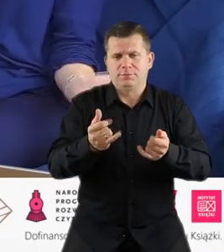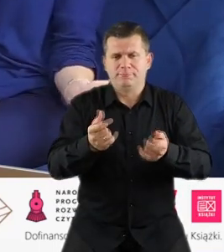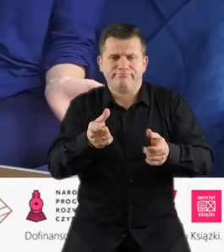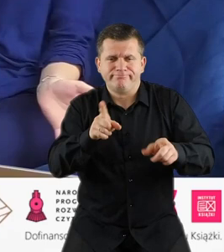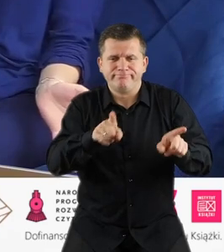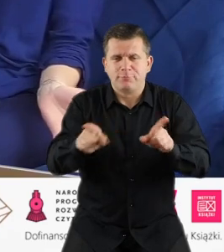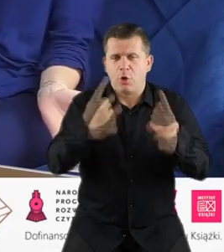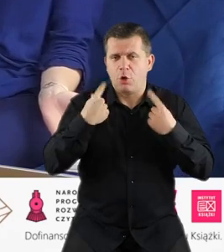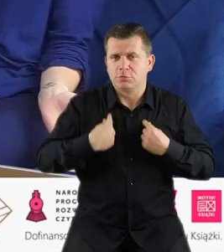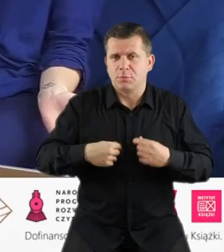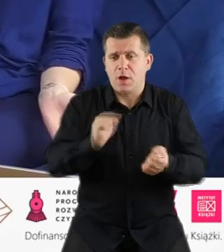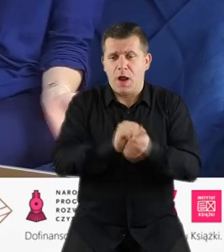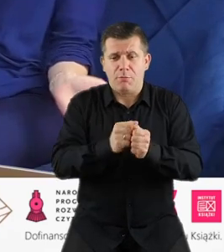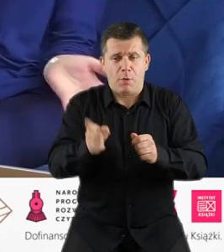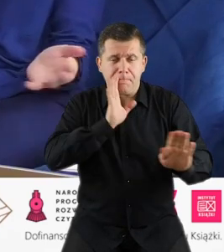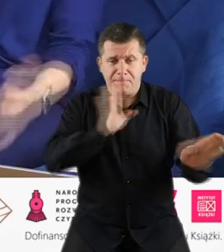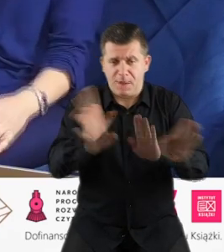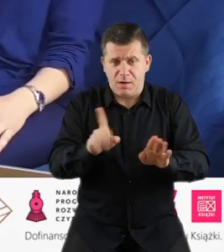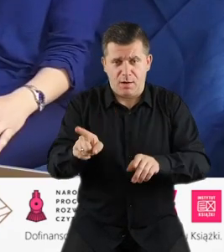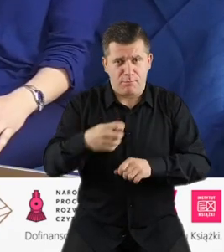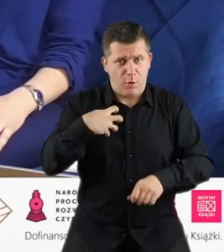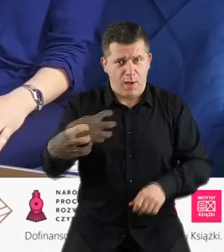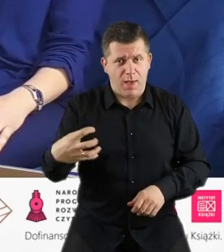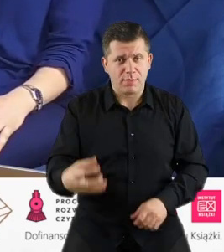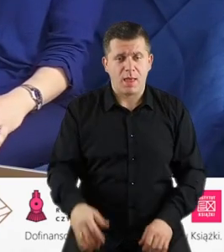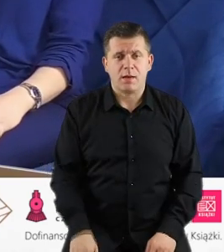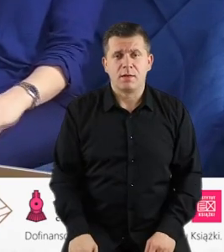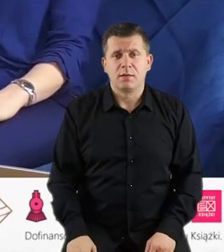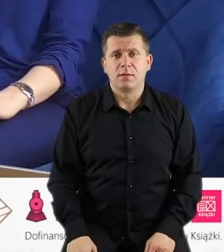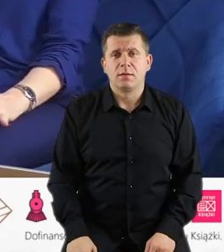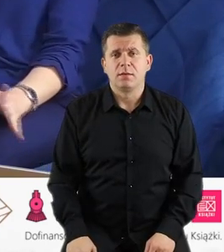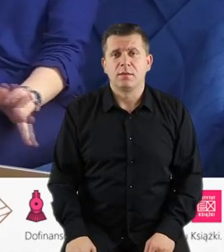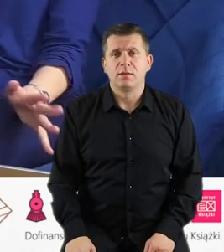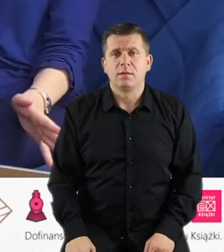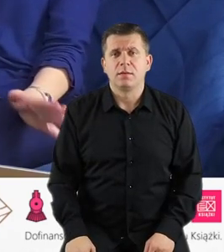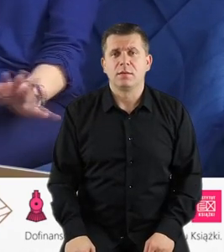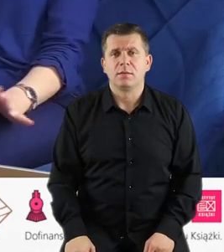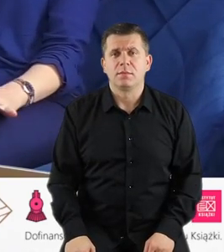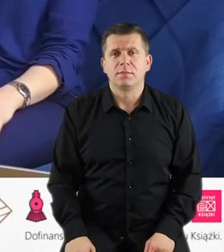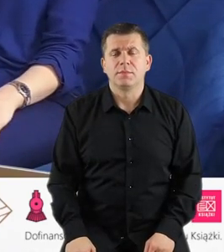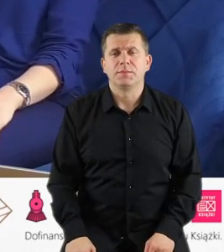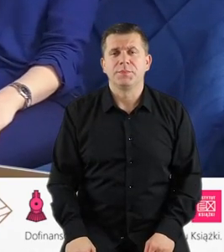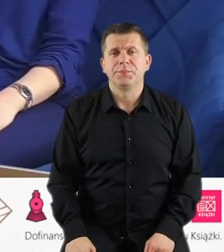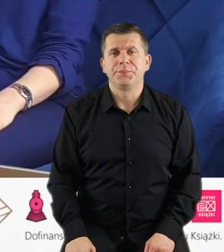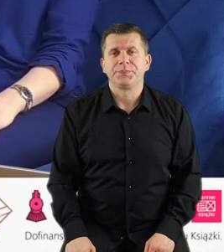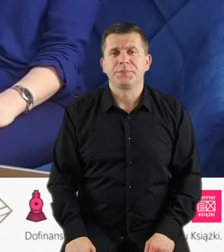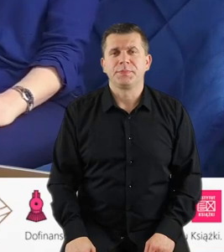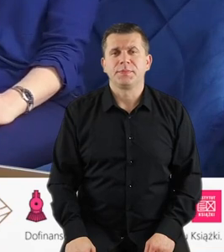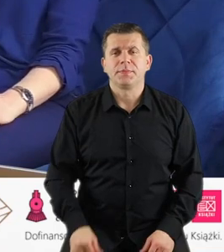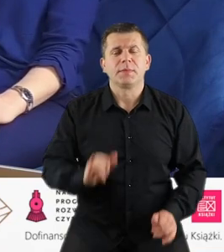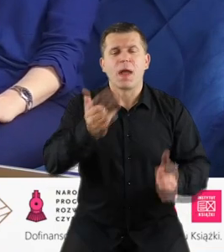wcieleniach być może, a może to jest ten sam bohater. I wędruje sobie po Europie właśnie